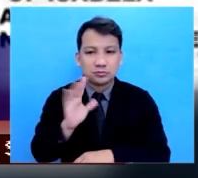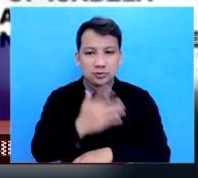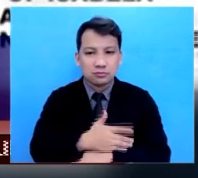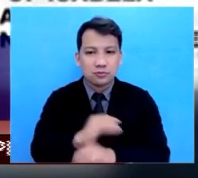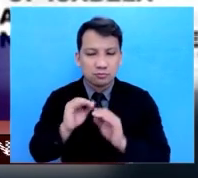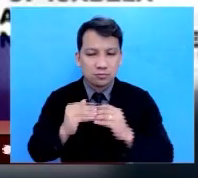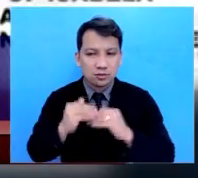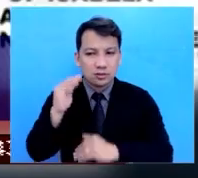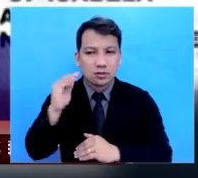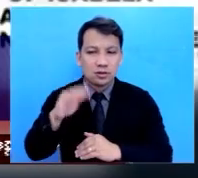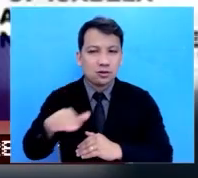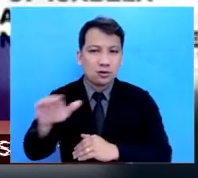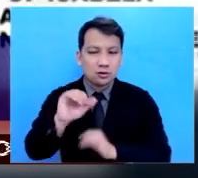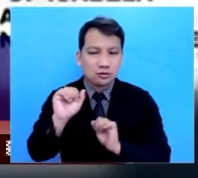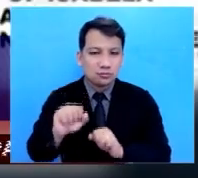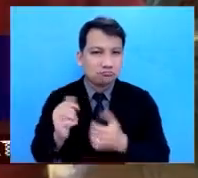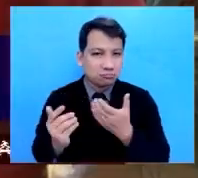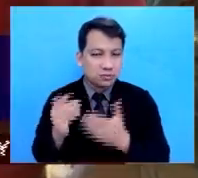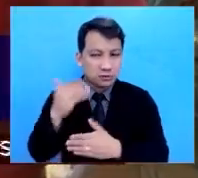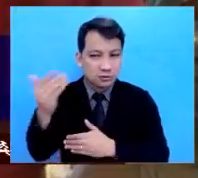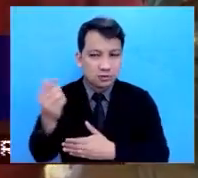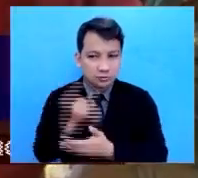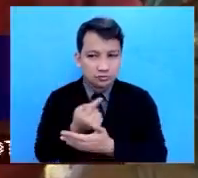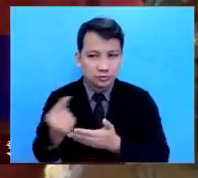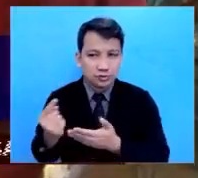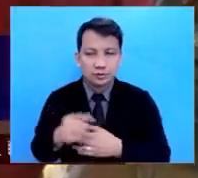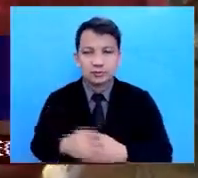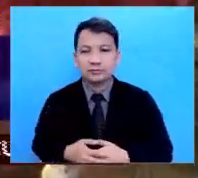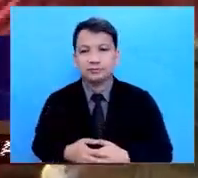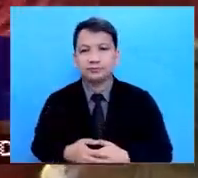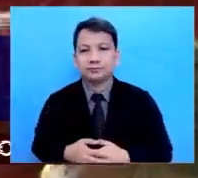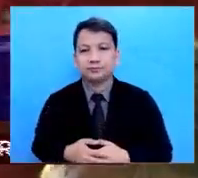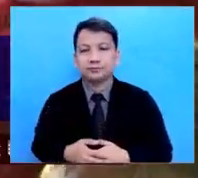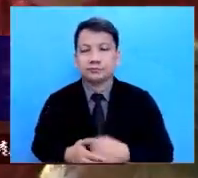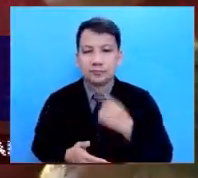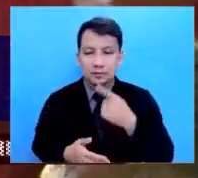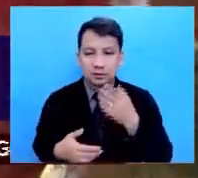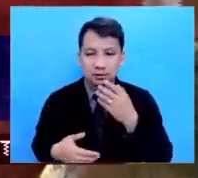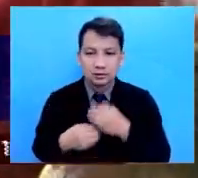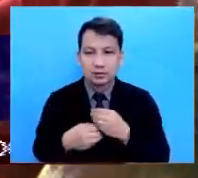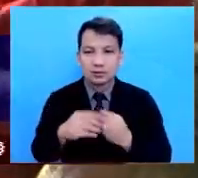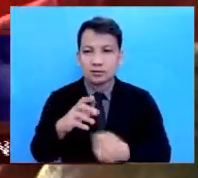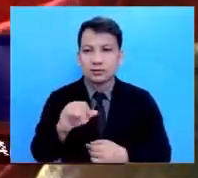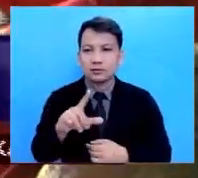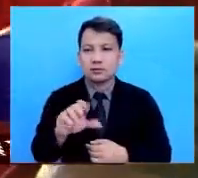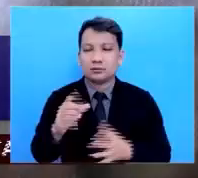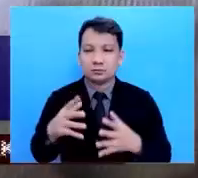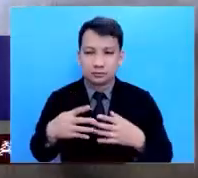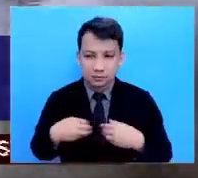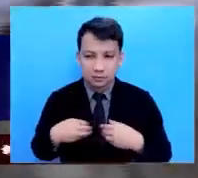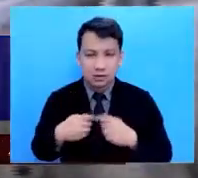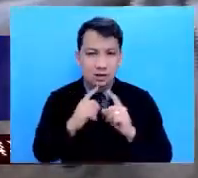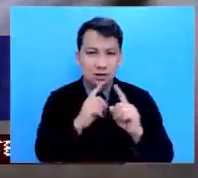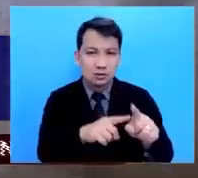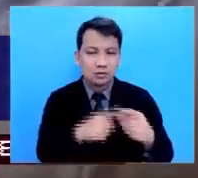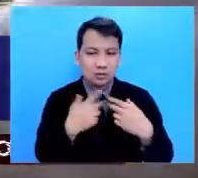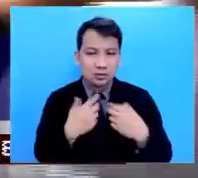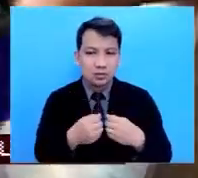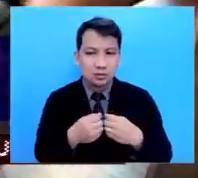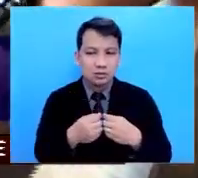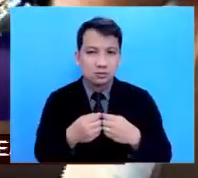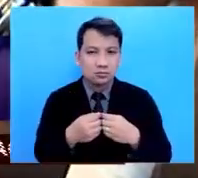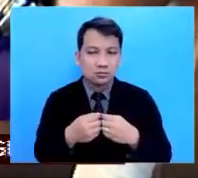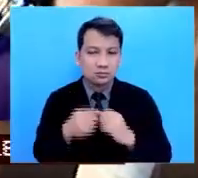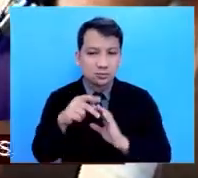yan most likely next week. Dagdag pa ni Sulante, nakatanggap sila ng mga ulat ng health protocol violations